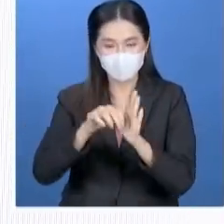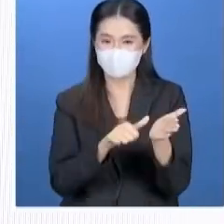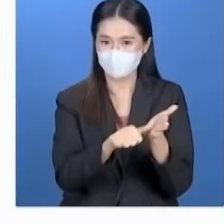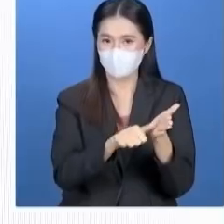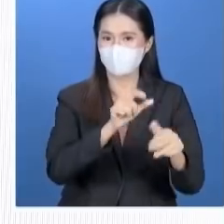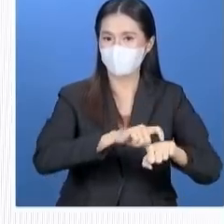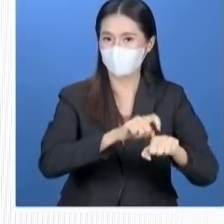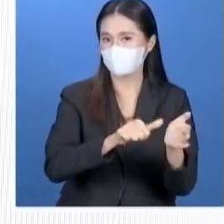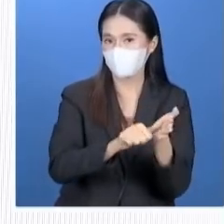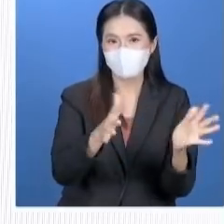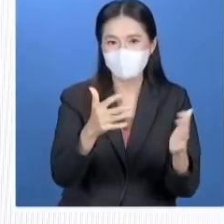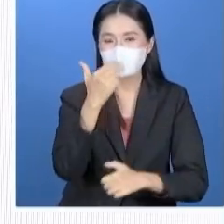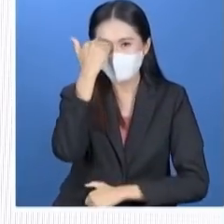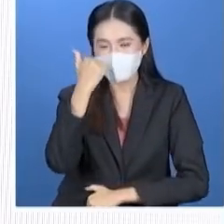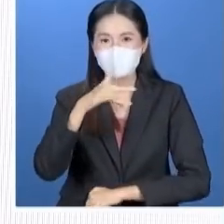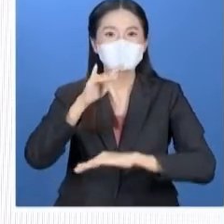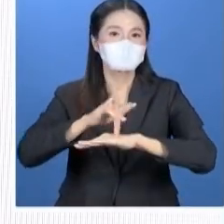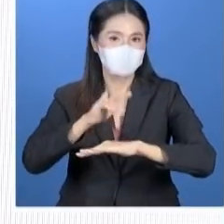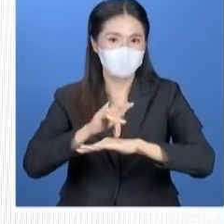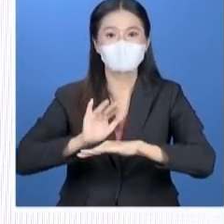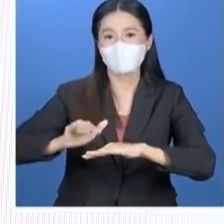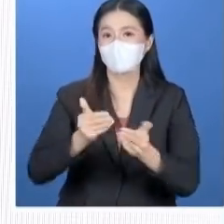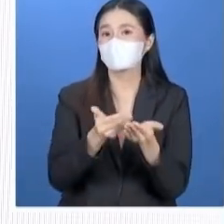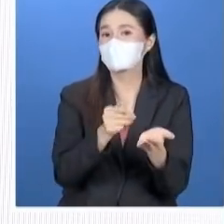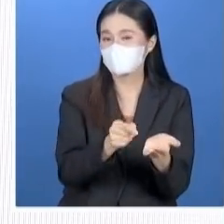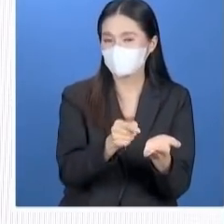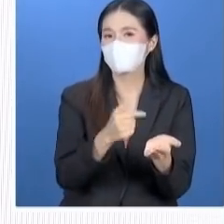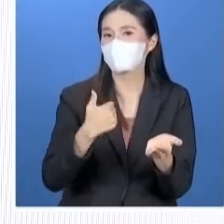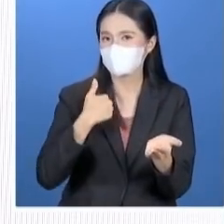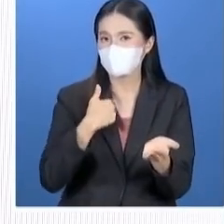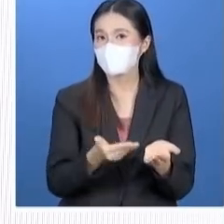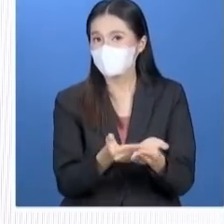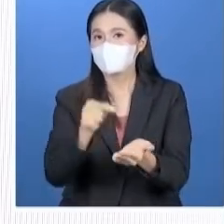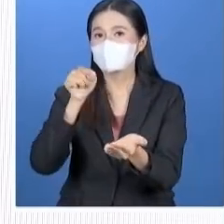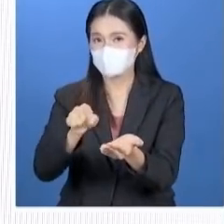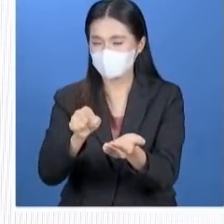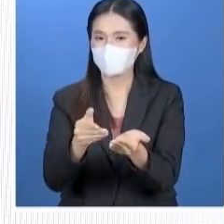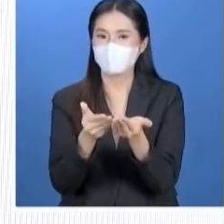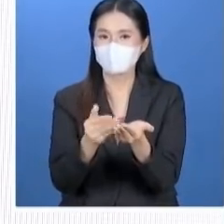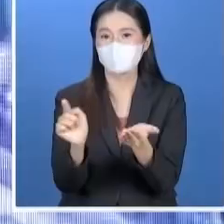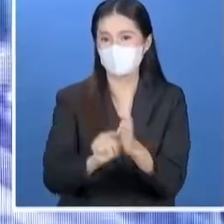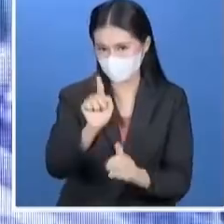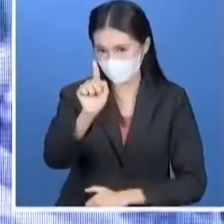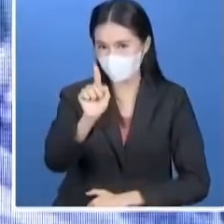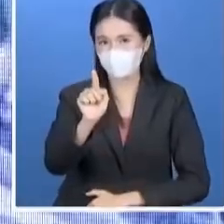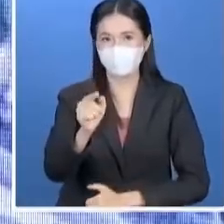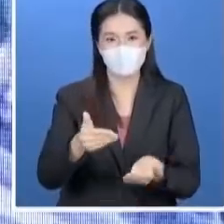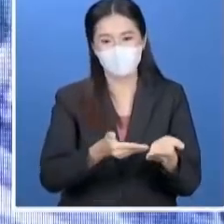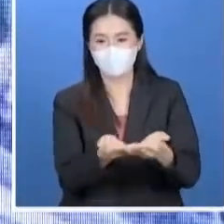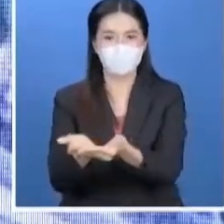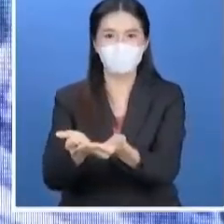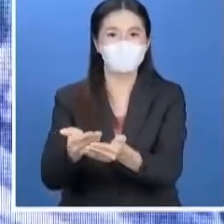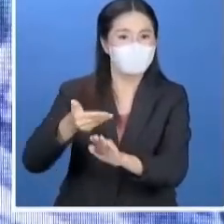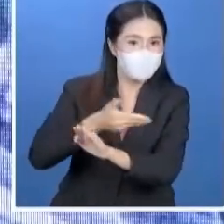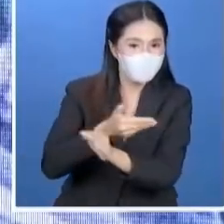กเปลี่ยนแปลงข้อมูลเวลาเพราะว่า GPS ของเรือในวันที่เกิดเหตุมีการเดินทางมาบริเวณนี้เพียงครั้งเดียว ไม่มีการเดินทางม